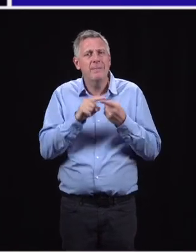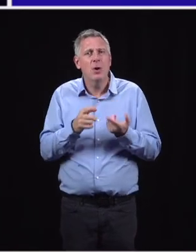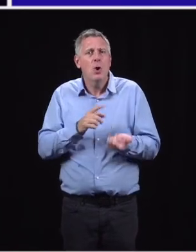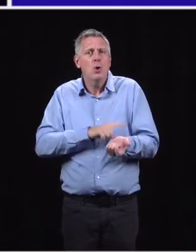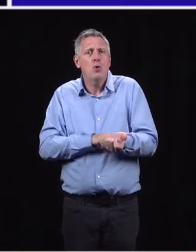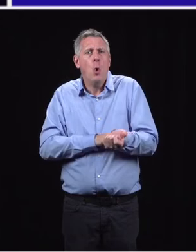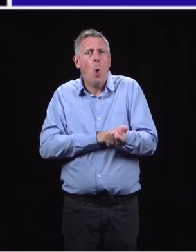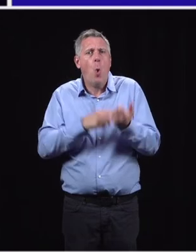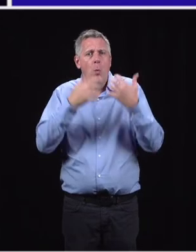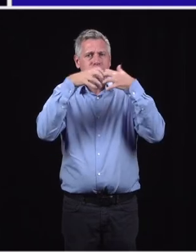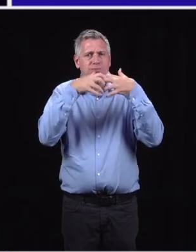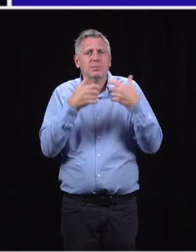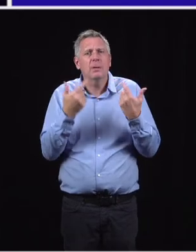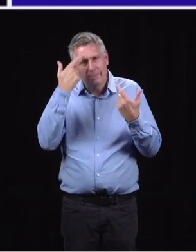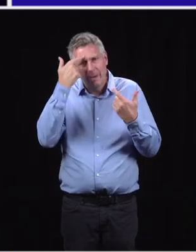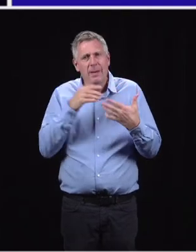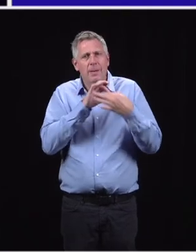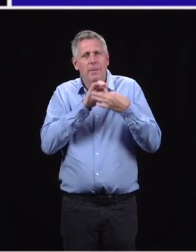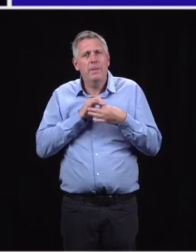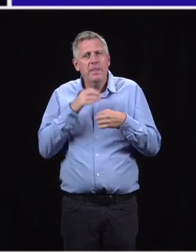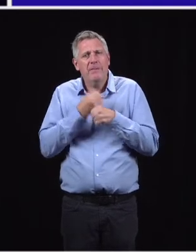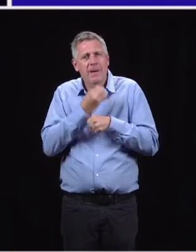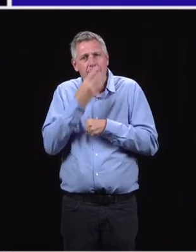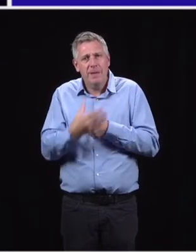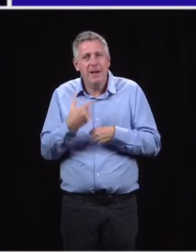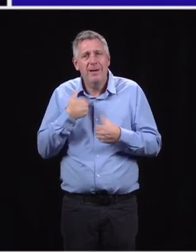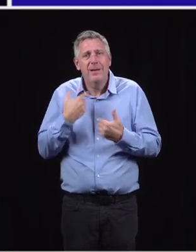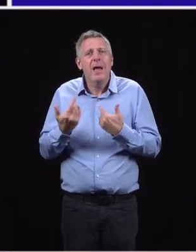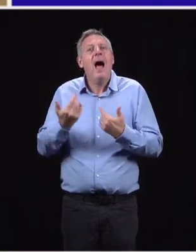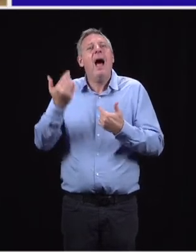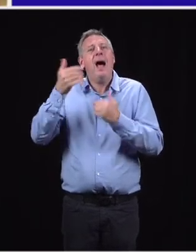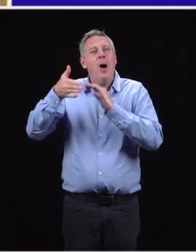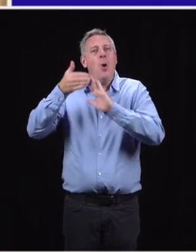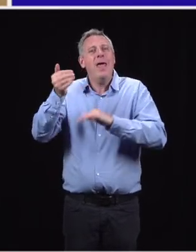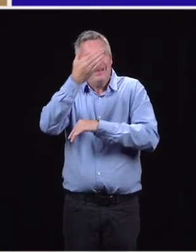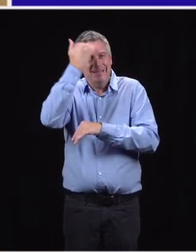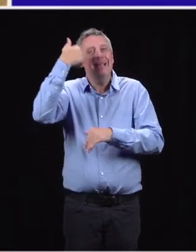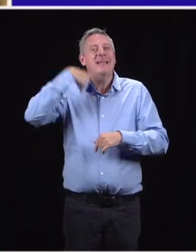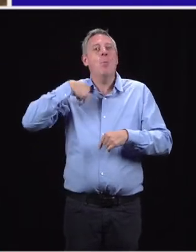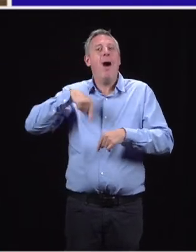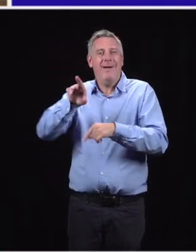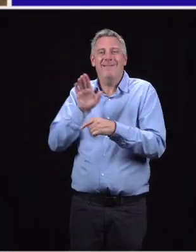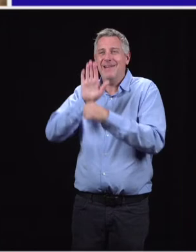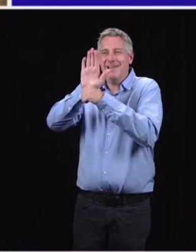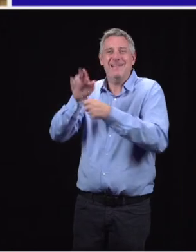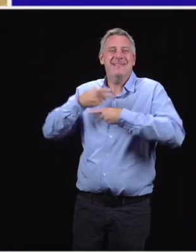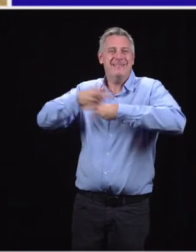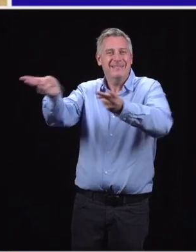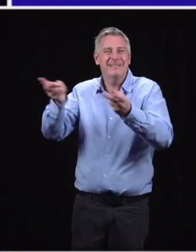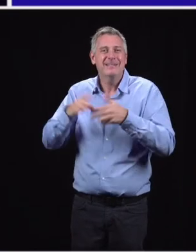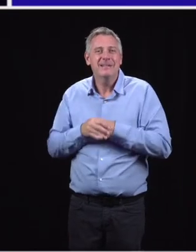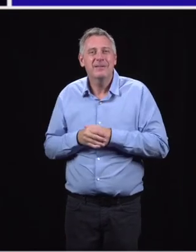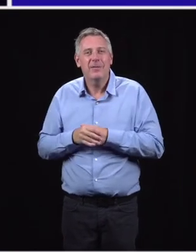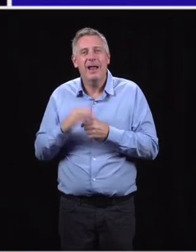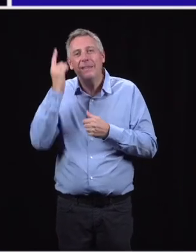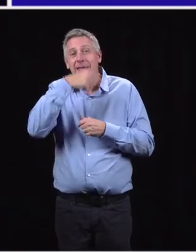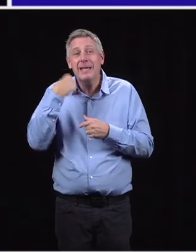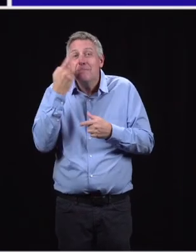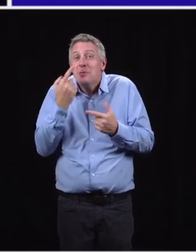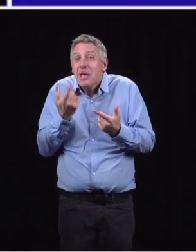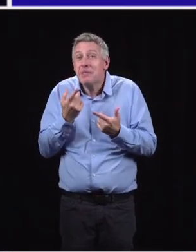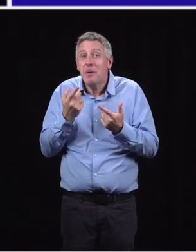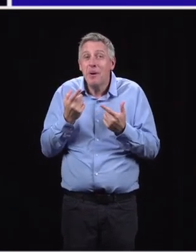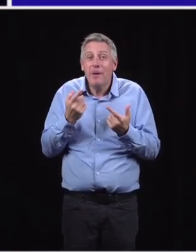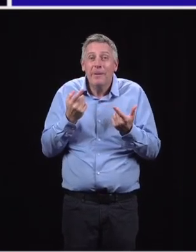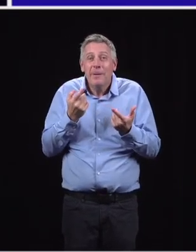dit quoi bah c'est moi voilà donc le message commence à être perçu compris peut-être pas encore la tête qui va avec mais en tout cas